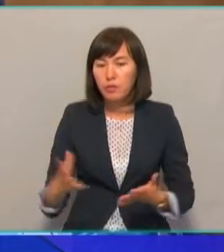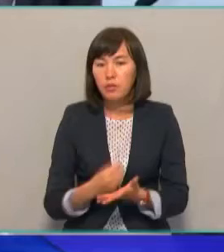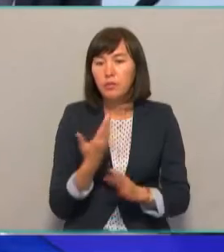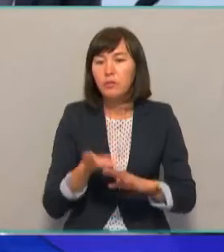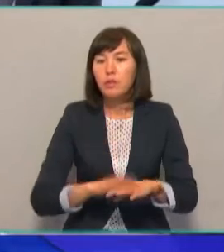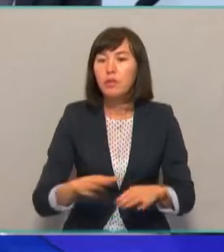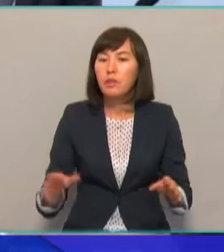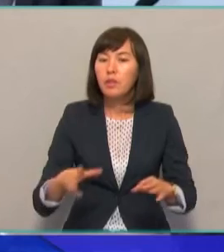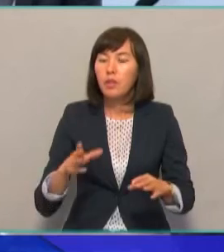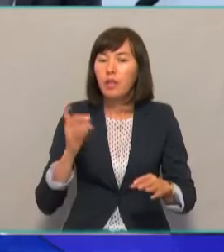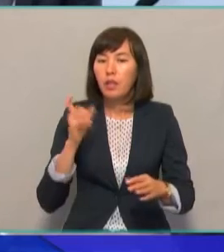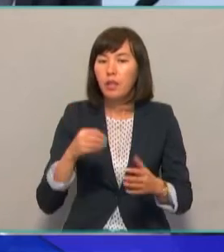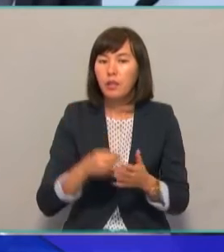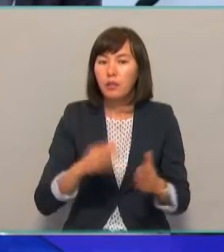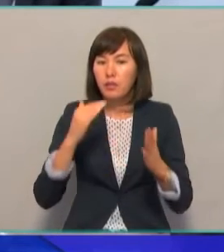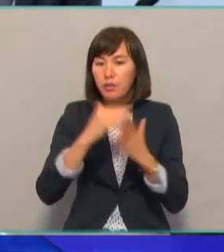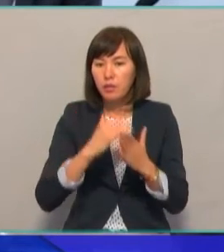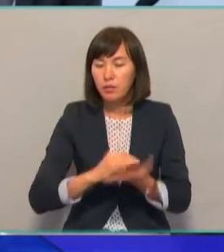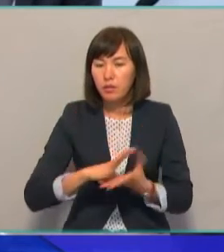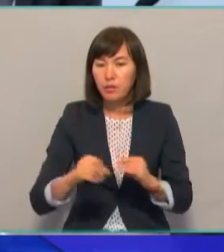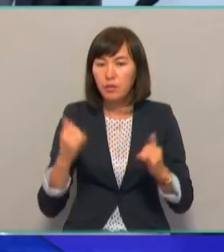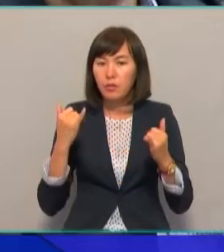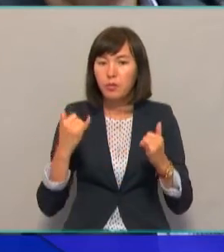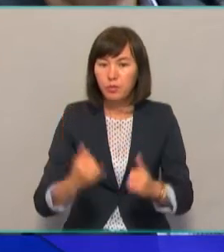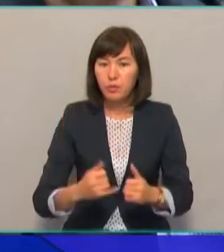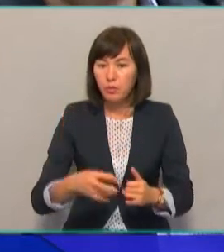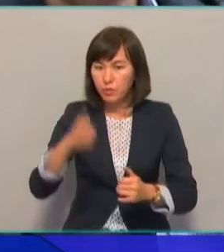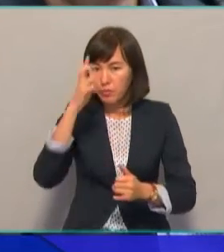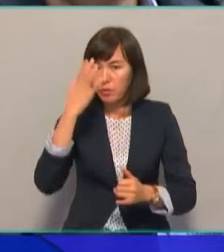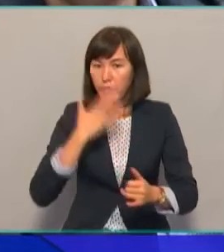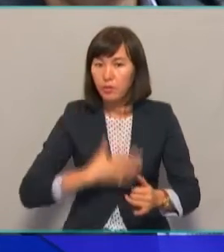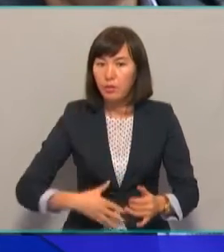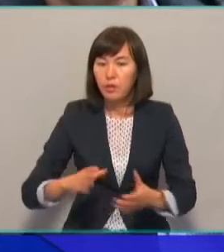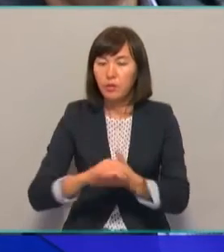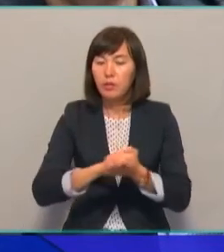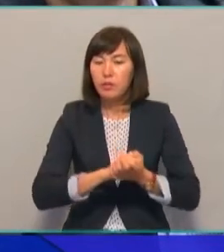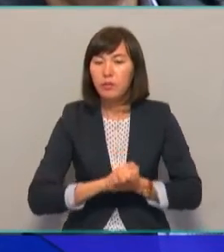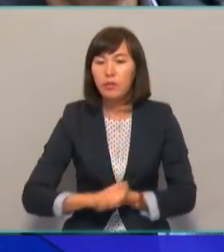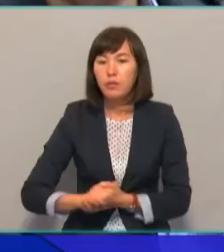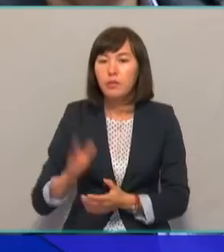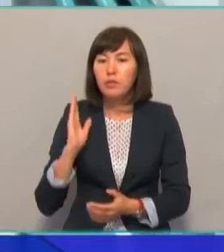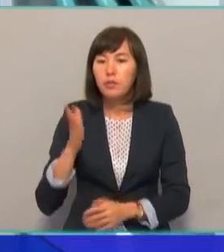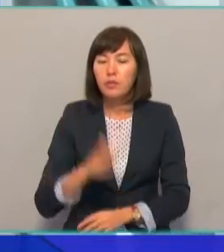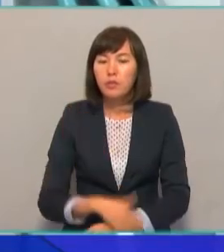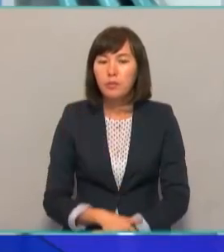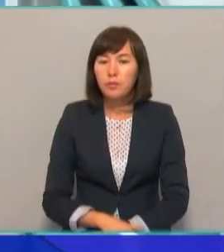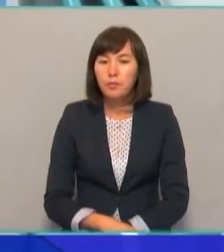қиын. Осы асыл адамгершілік принциптеріміздің арқасында бүгінде елімізде тыныштық пен ынтымақтастық орнауда.